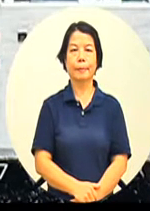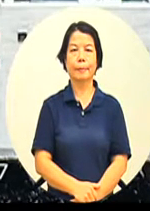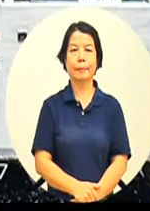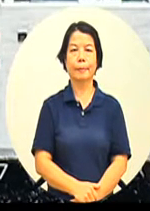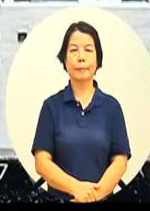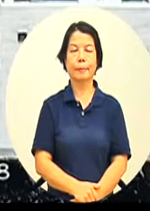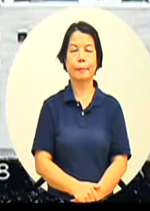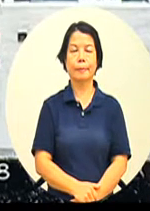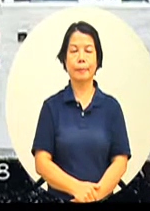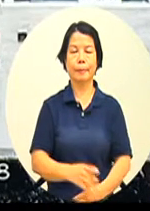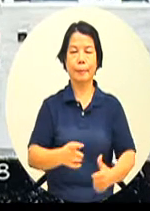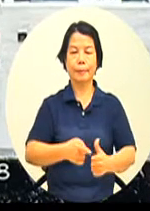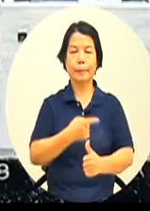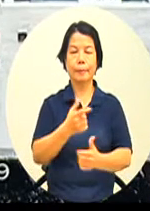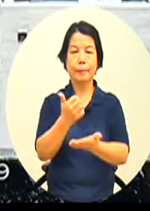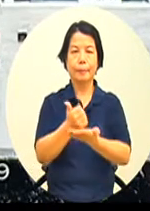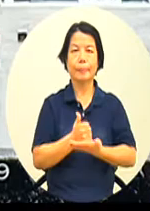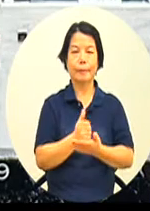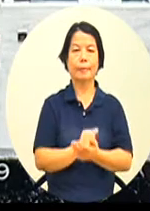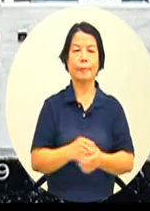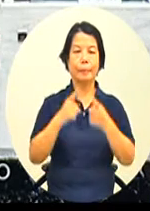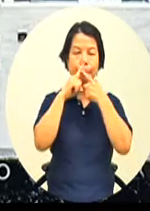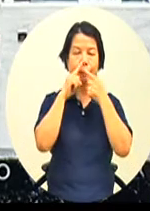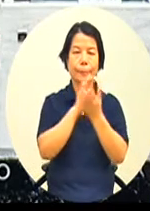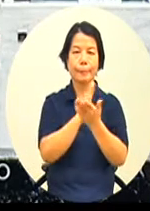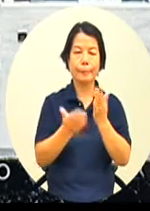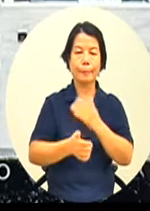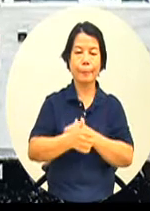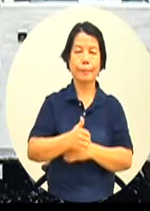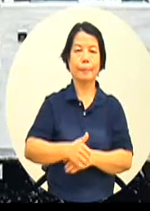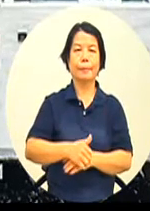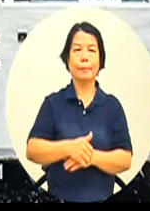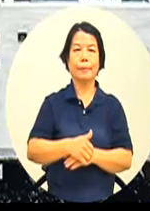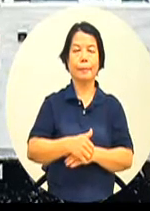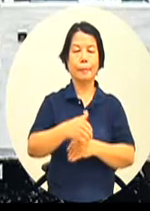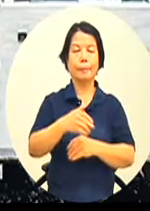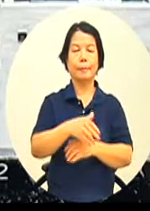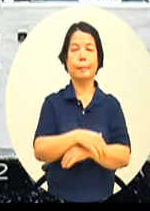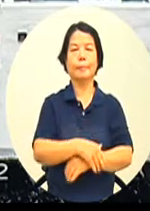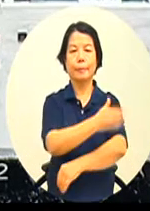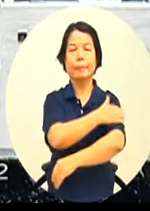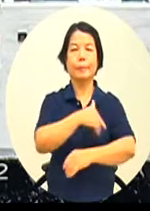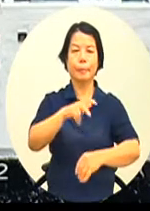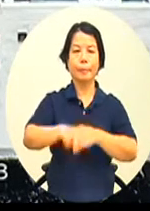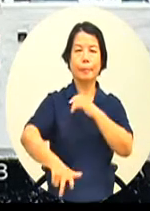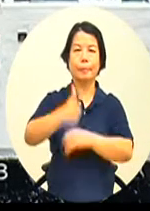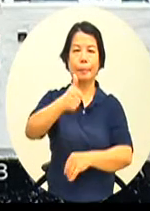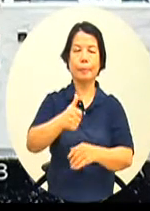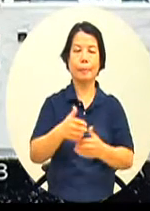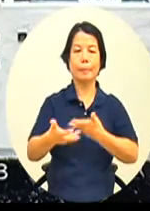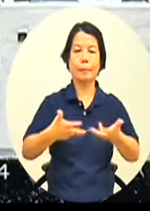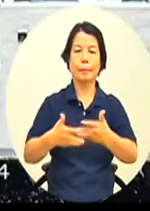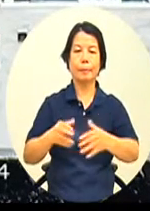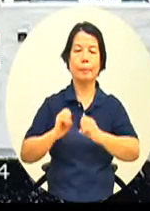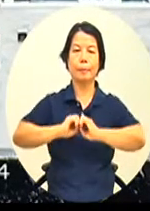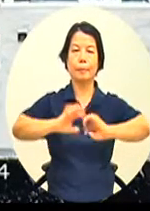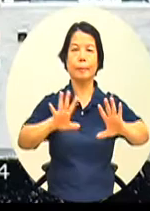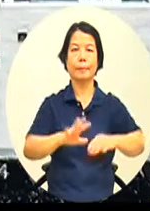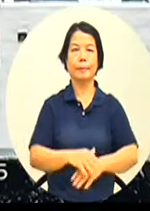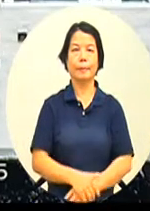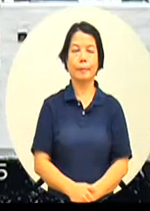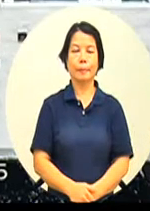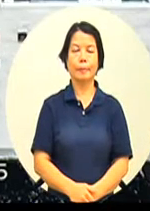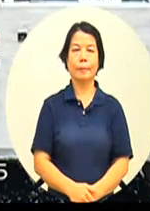首先呢，我们就请秘书处陈处长做业务报告，以及各科